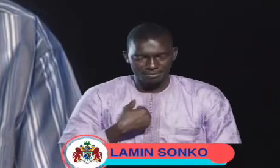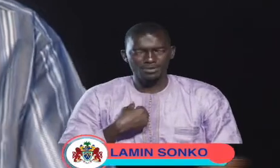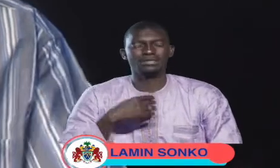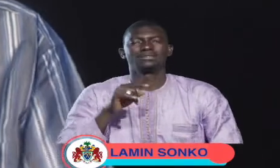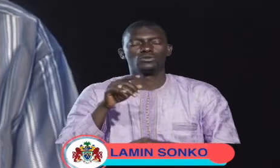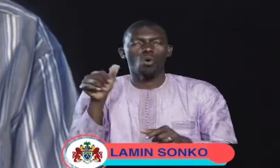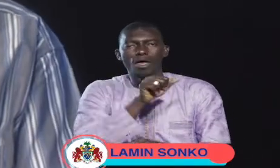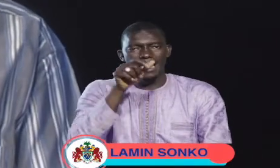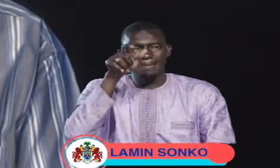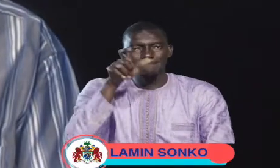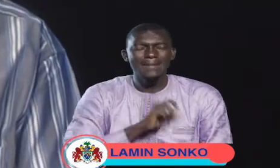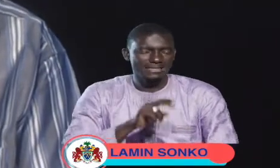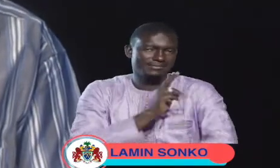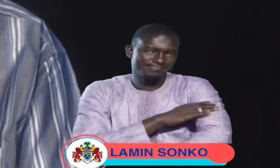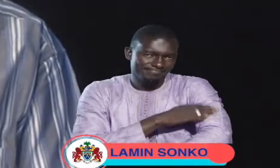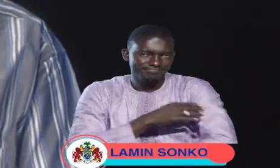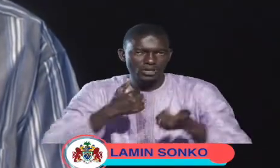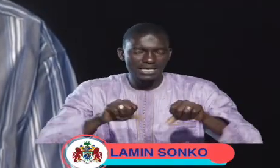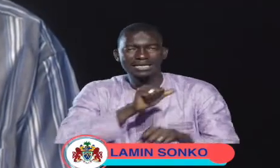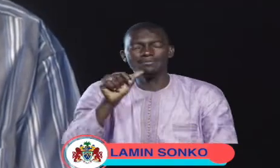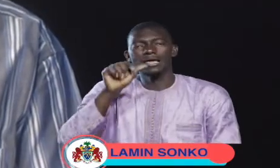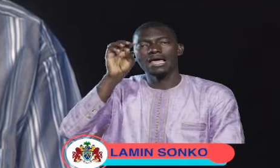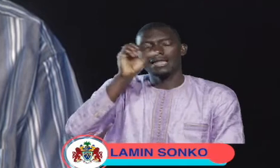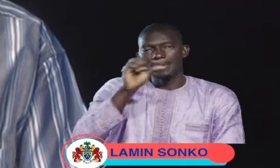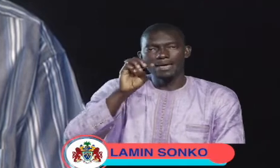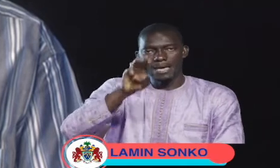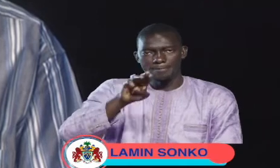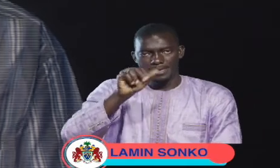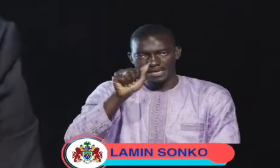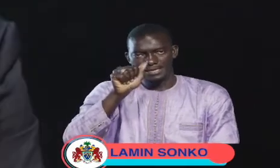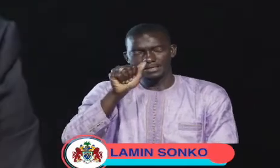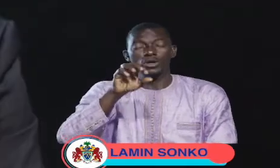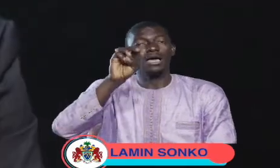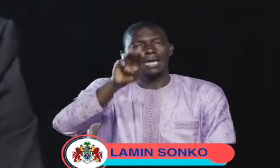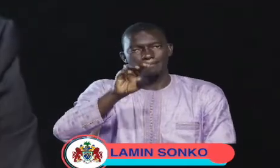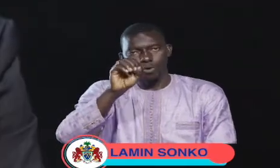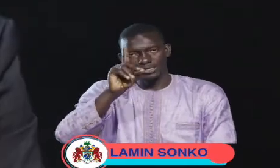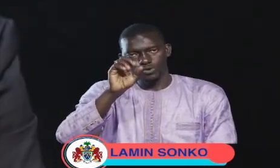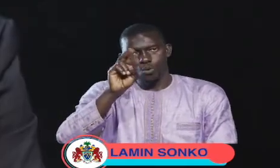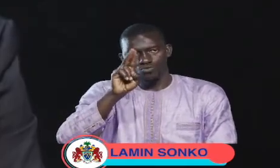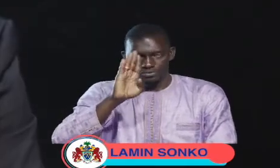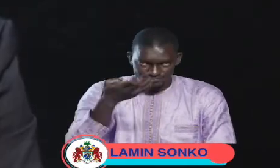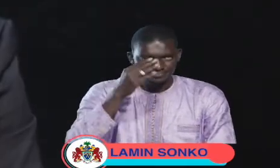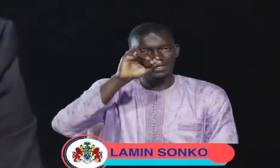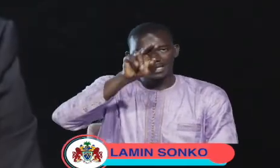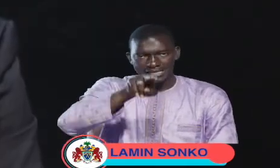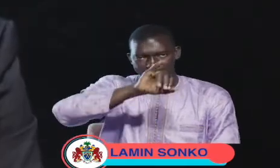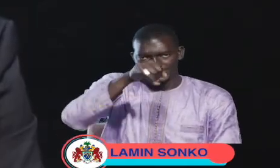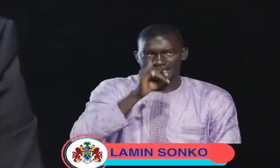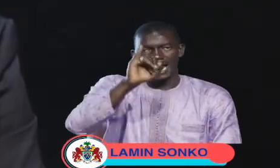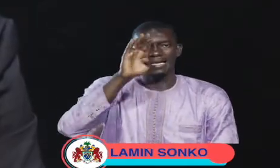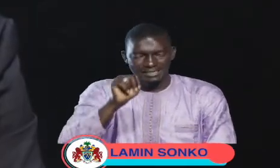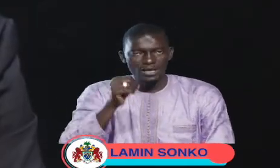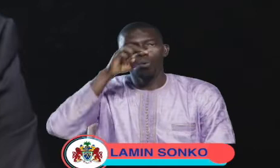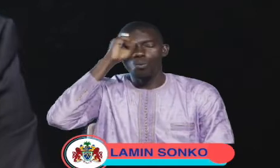wolbe mara karola ten e ka fole ko Modou Ndiaye director of health promotions ministry of health wo benna bankola